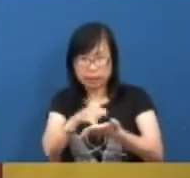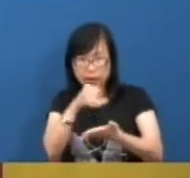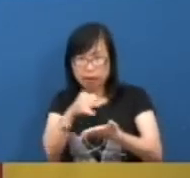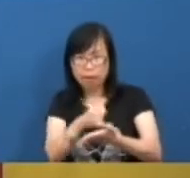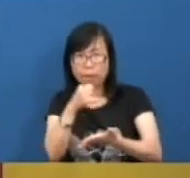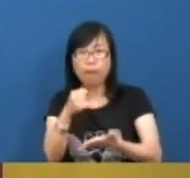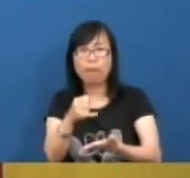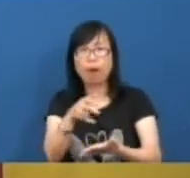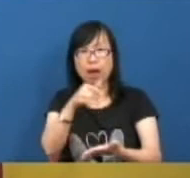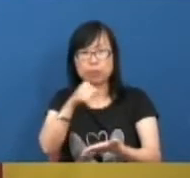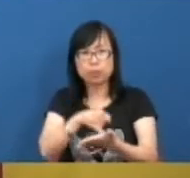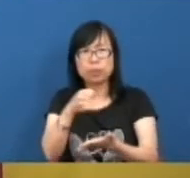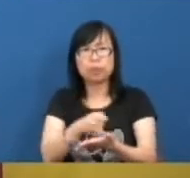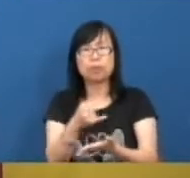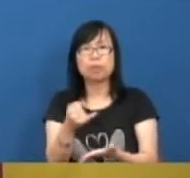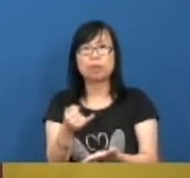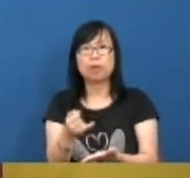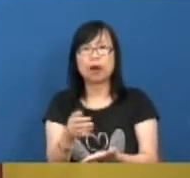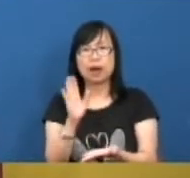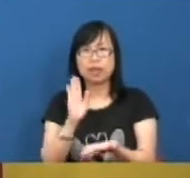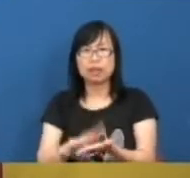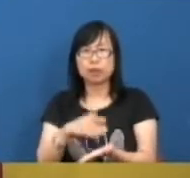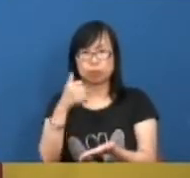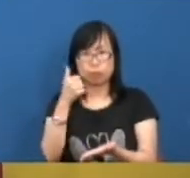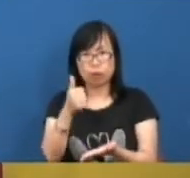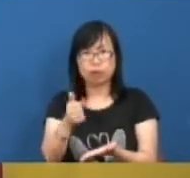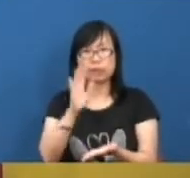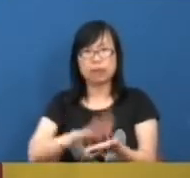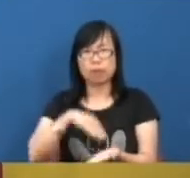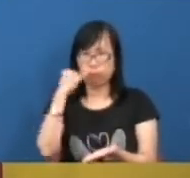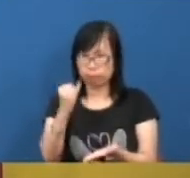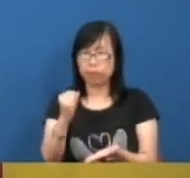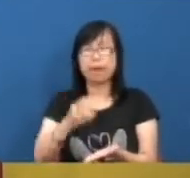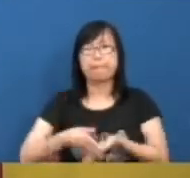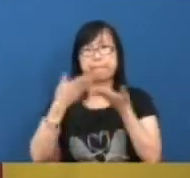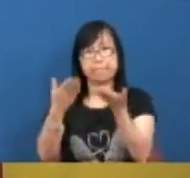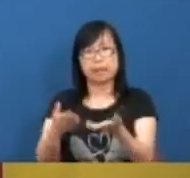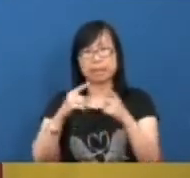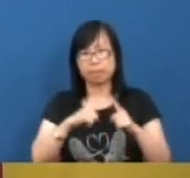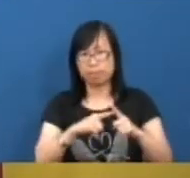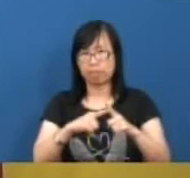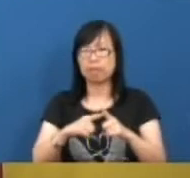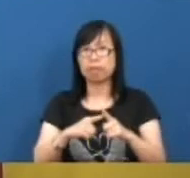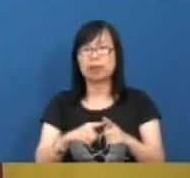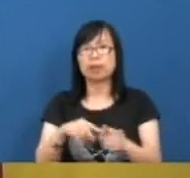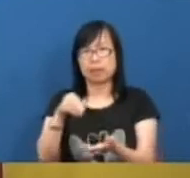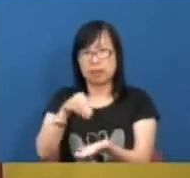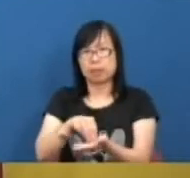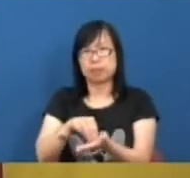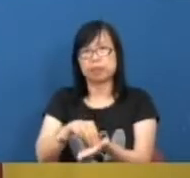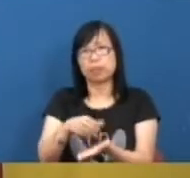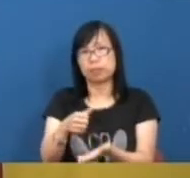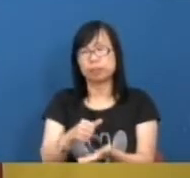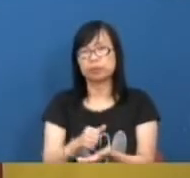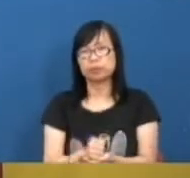或者稅務呢係有獎賞嘅，咁變咗呢其實對民眾對市民嚟講必然係有一個誘因咯。